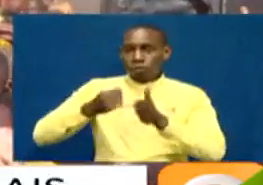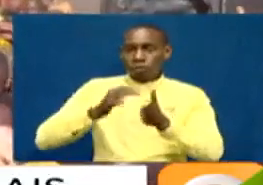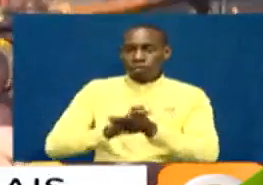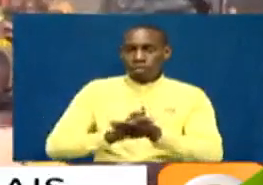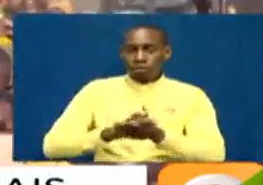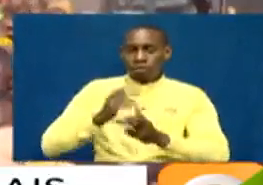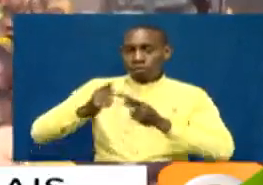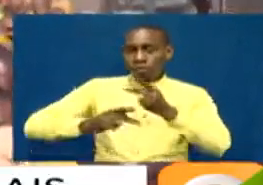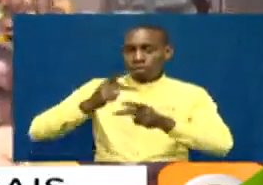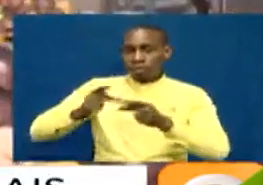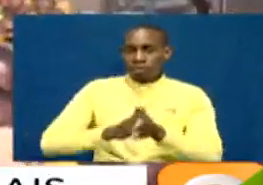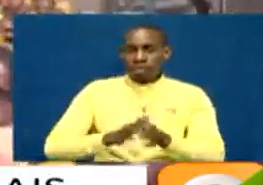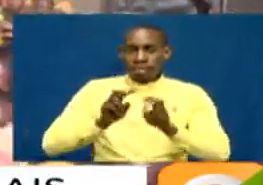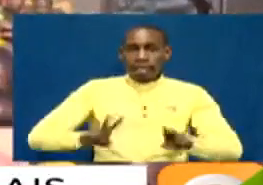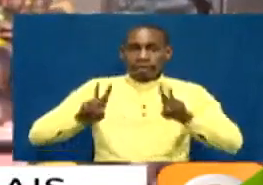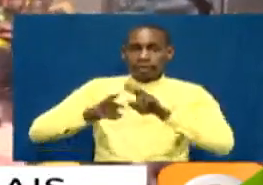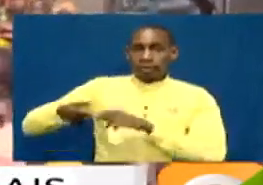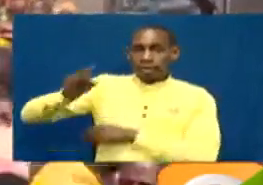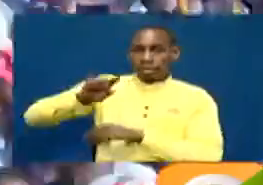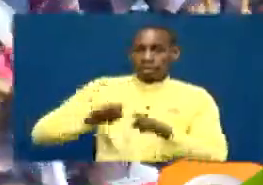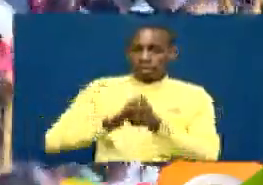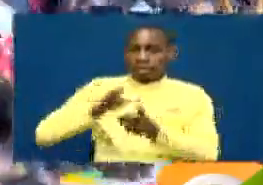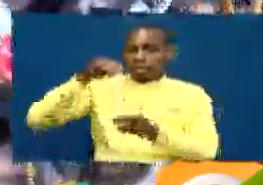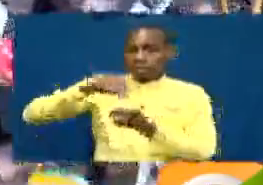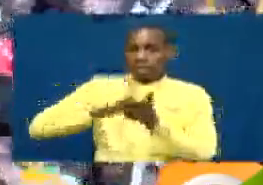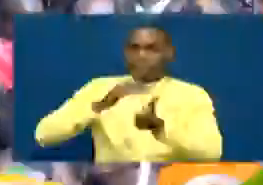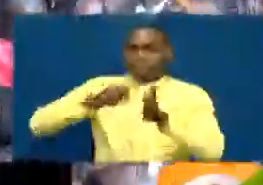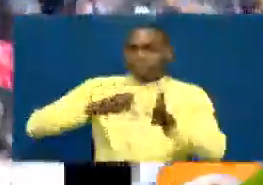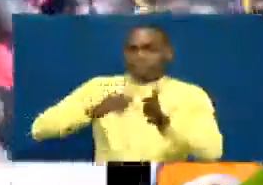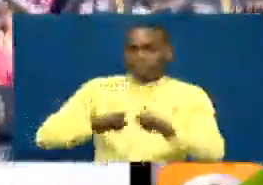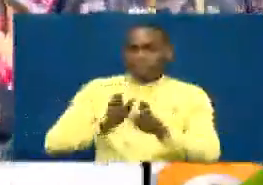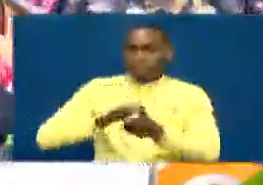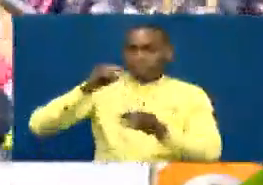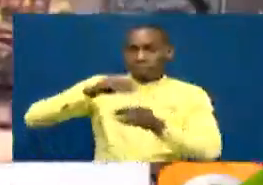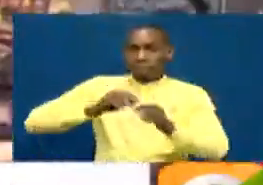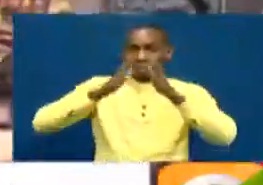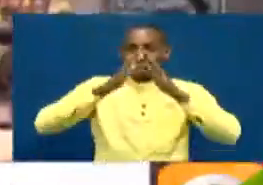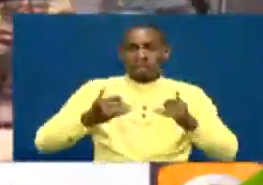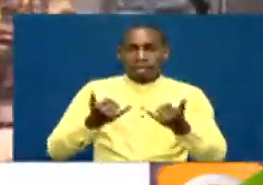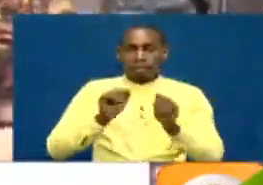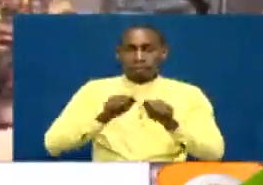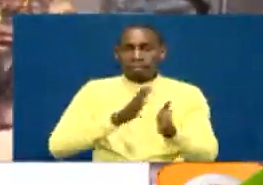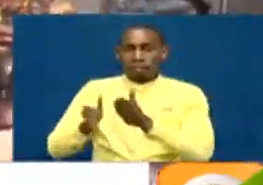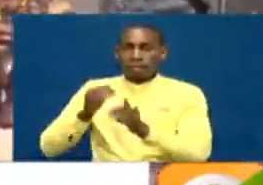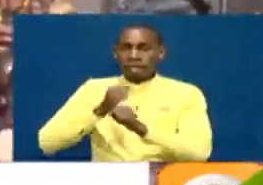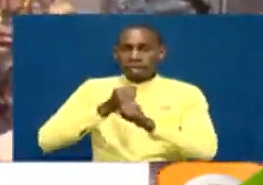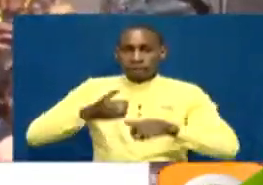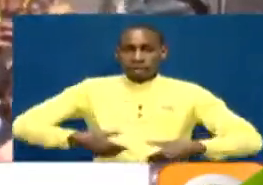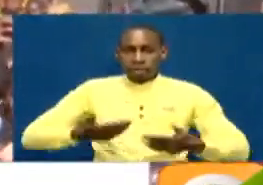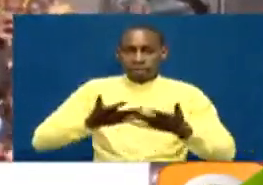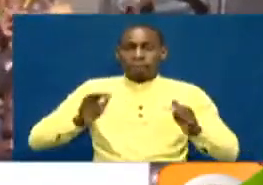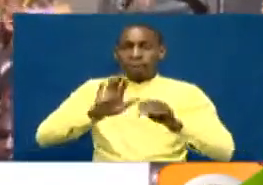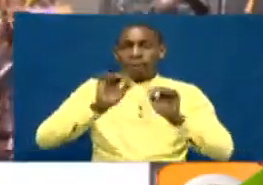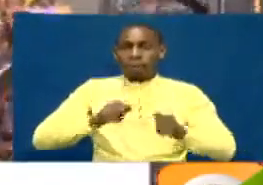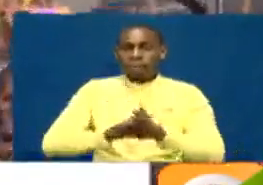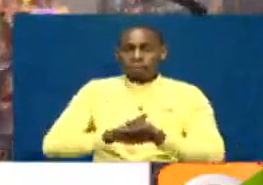agro processing, tuweke value addition, tuweke manufacturing, tuweke housing, ndio tupange ajira ya hawa vijana